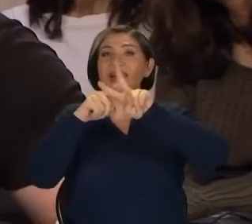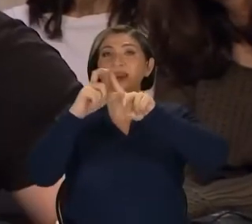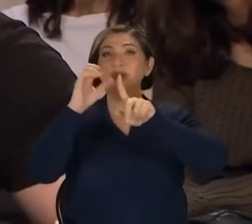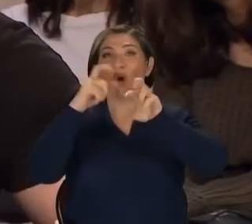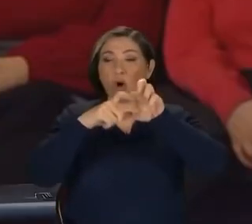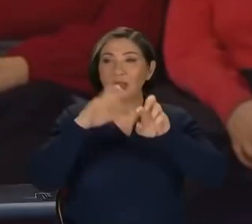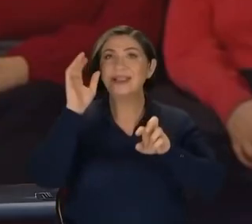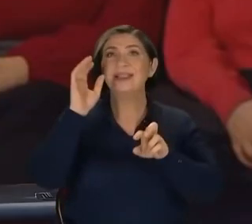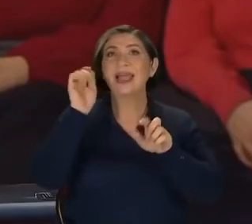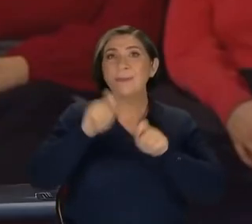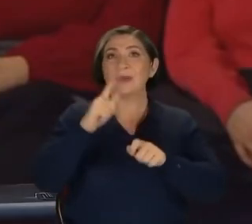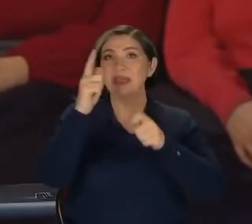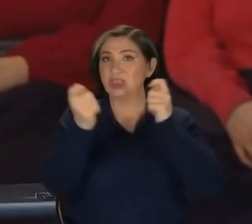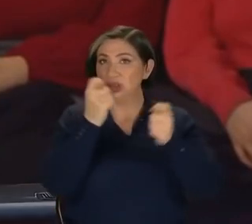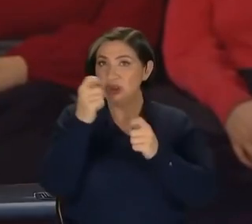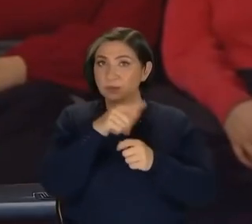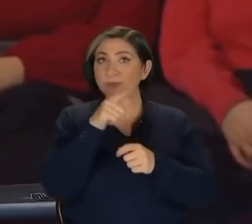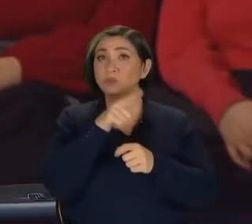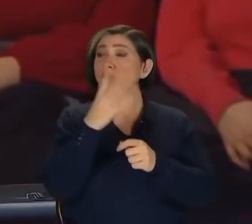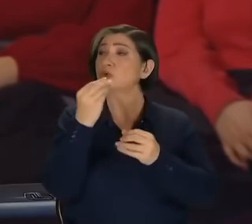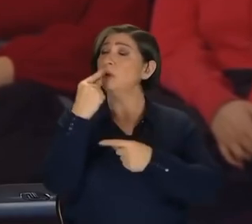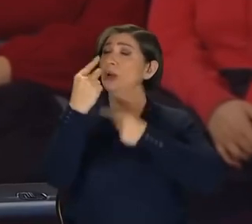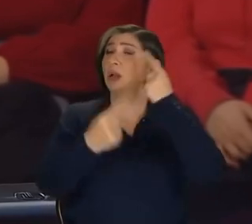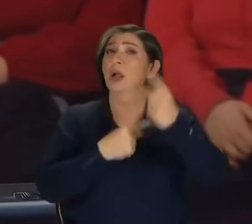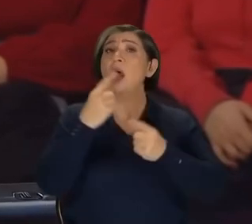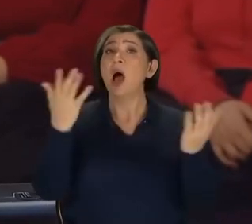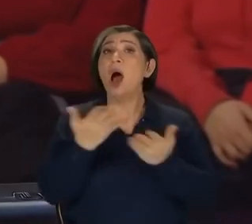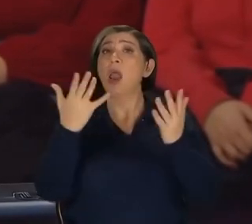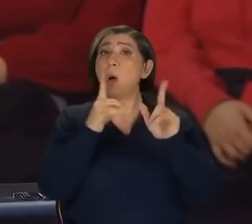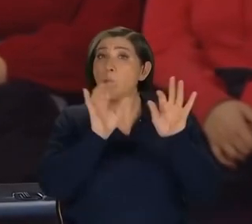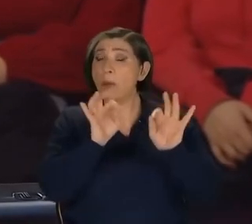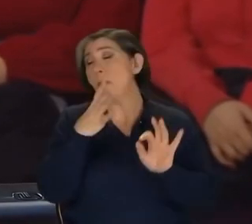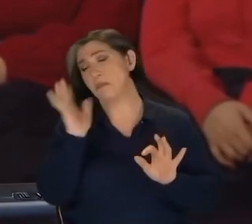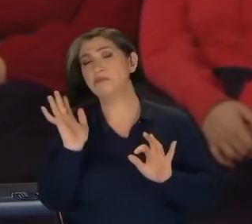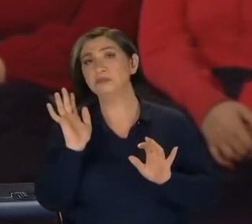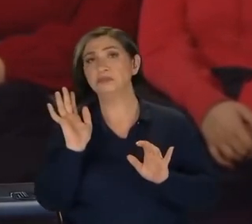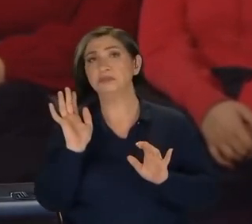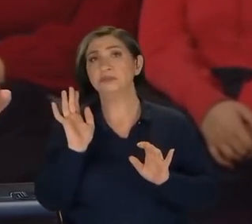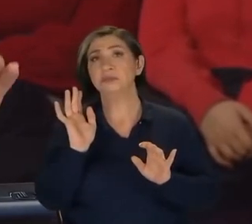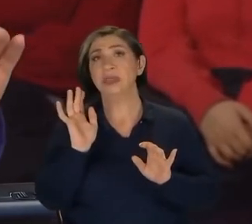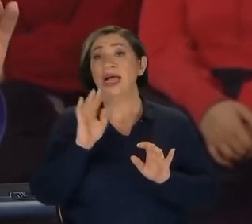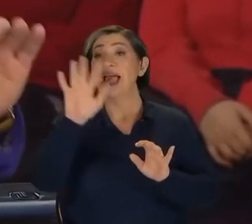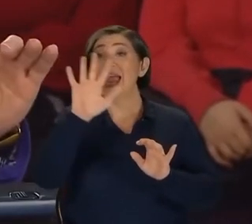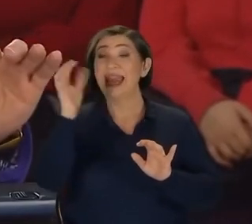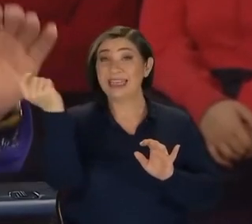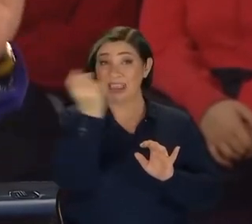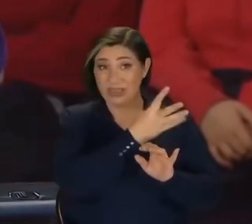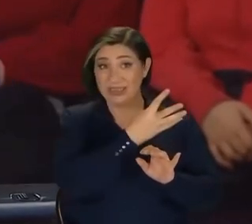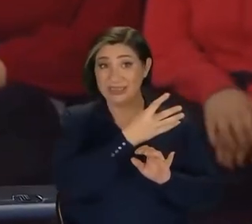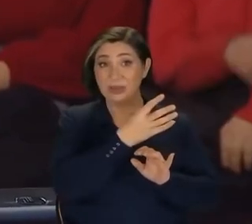beraber yaptıkları bir iş. O çok söylenir. Yani hala öyle midir bilmiyorum. 50